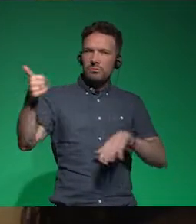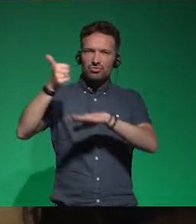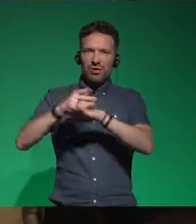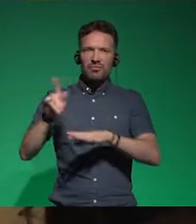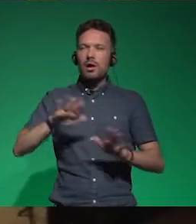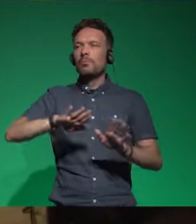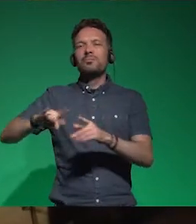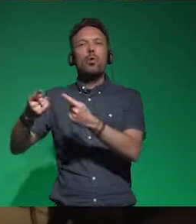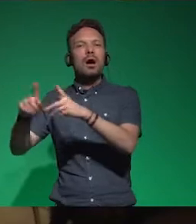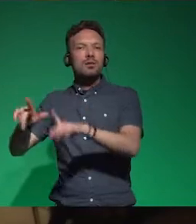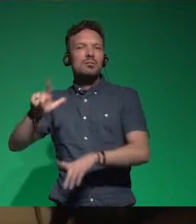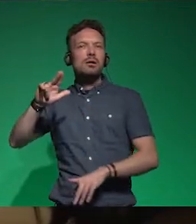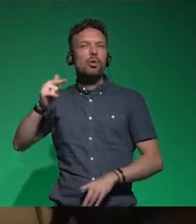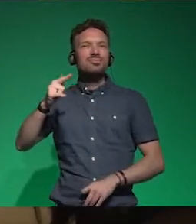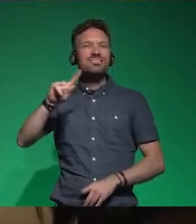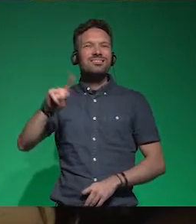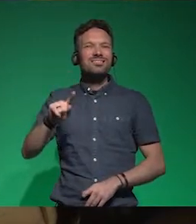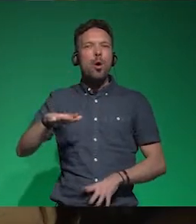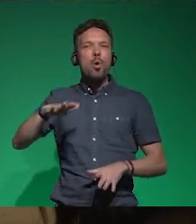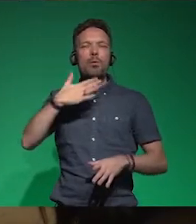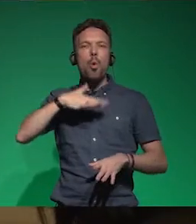Lutz Hofheinz.